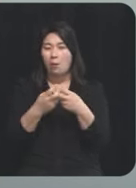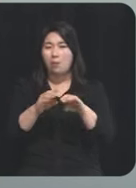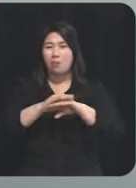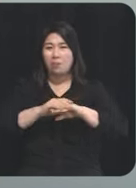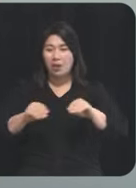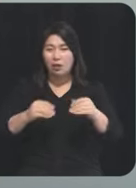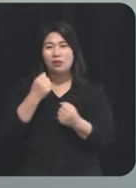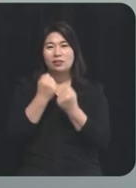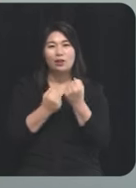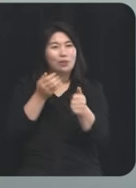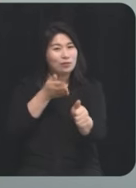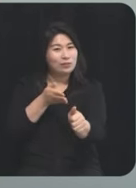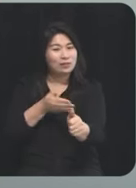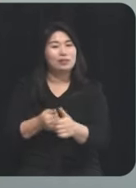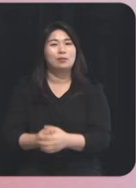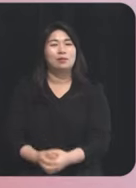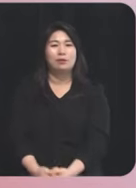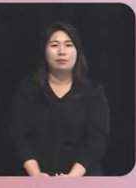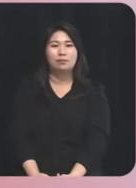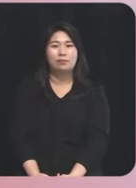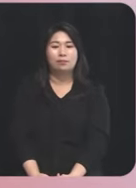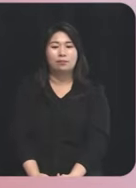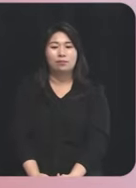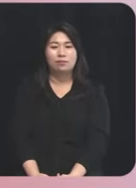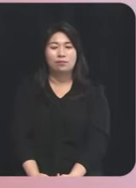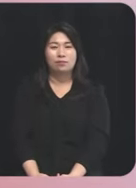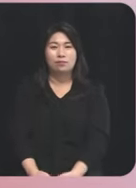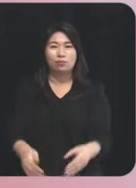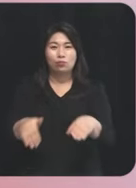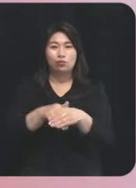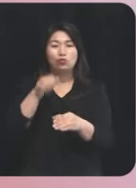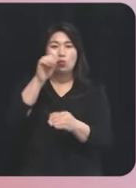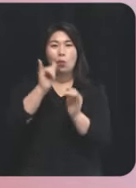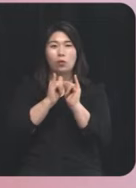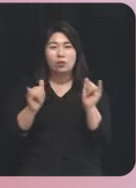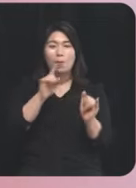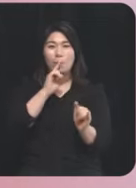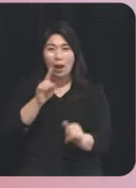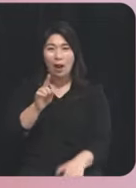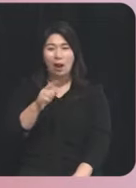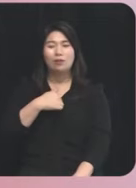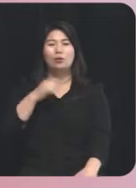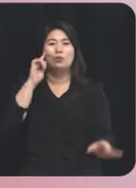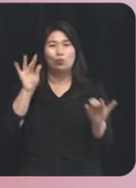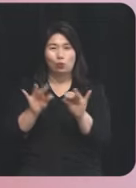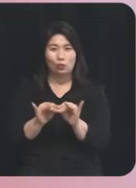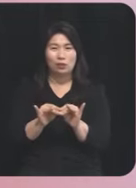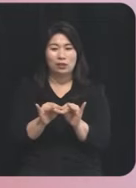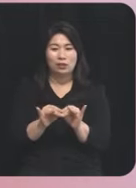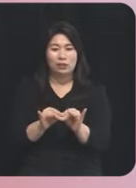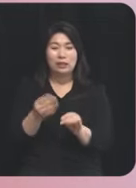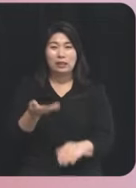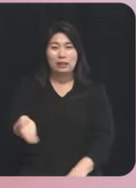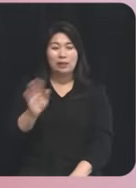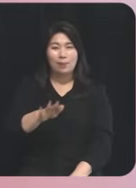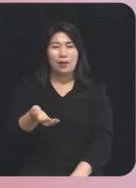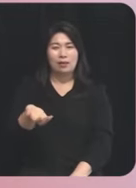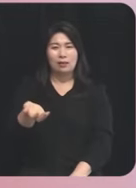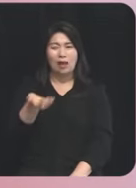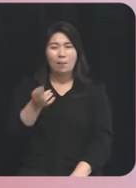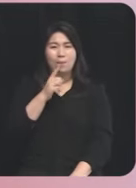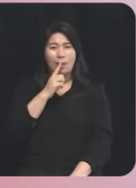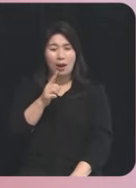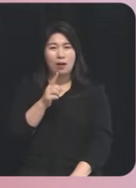말씀해 주시겠습니까? 1분 드립니다. 네, 방금 문 후보님께서 말씀드린 내용들도 저도 동의합니다. 저는 다만 앞서